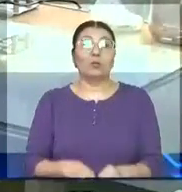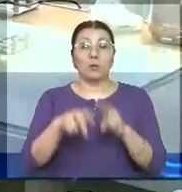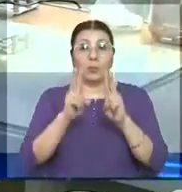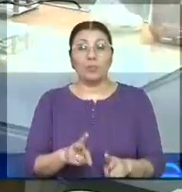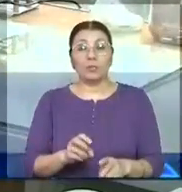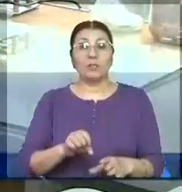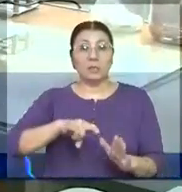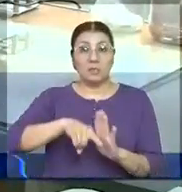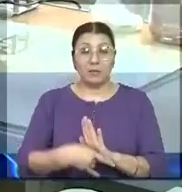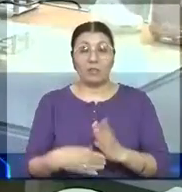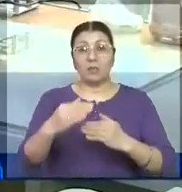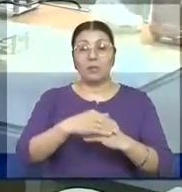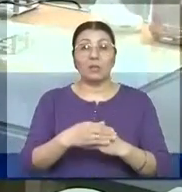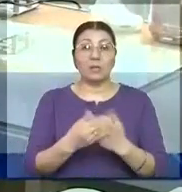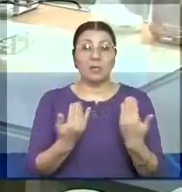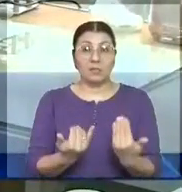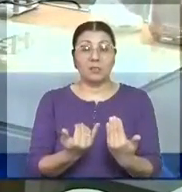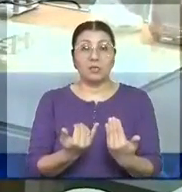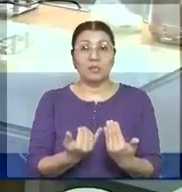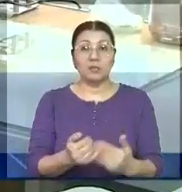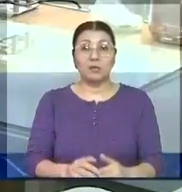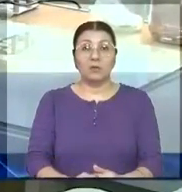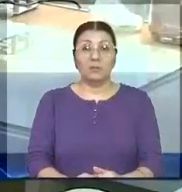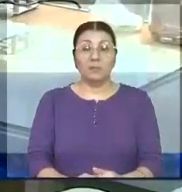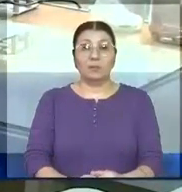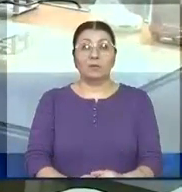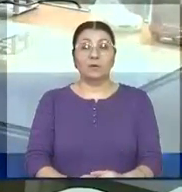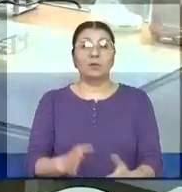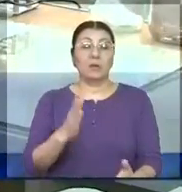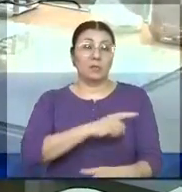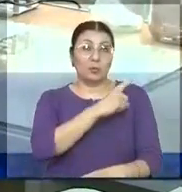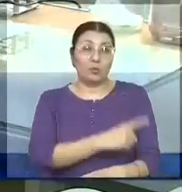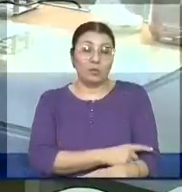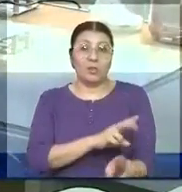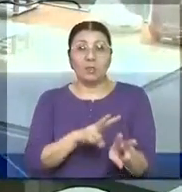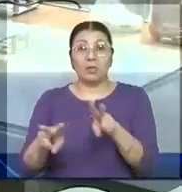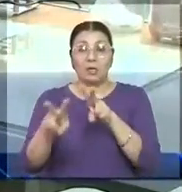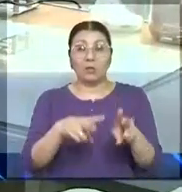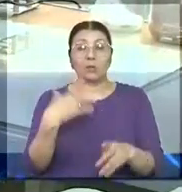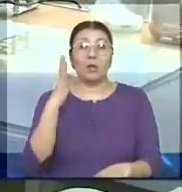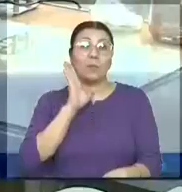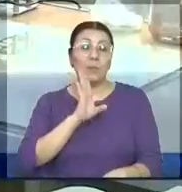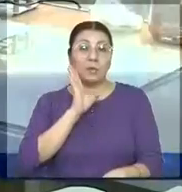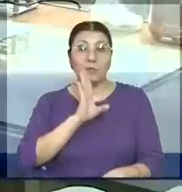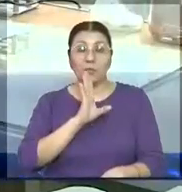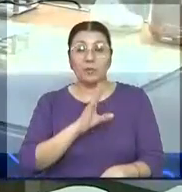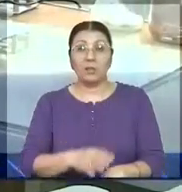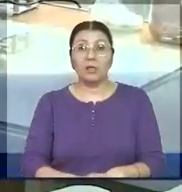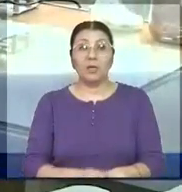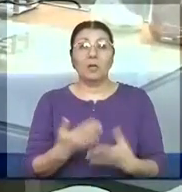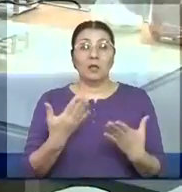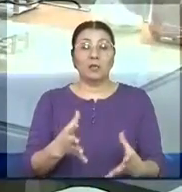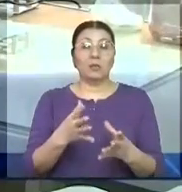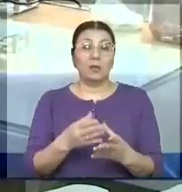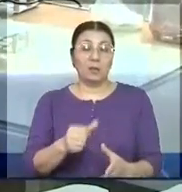из-за сложившейся ситуации идет усиленный контроль питьевой воды. Вместе